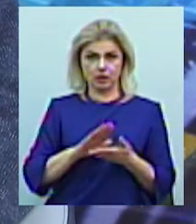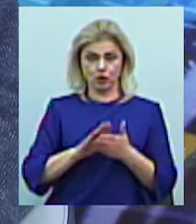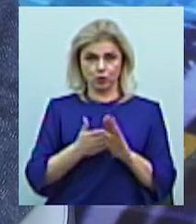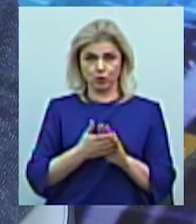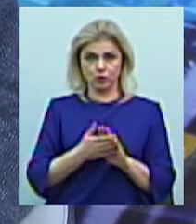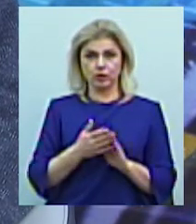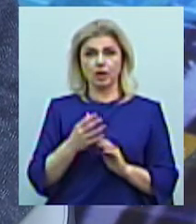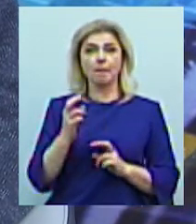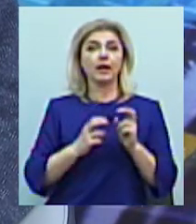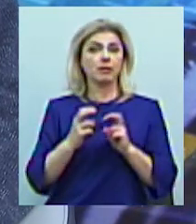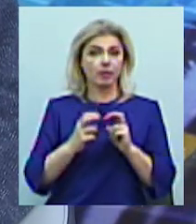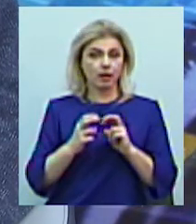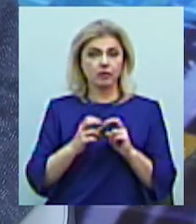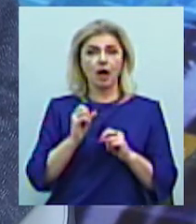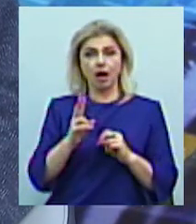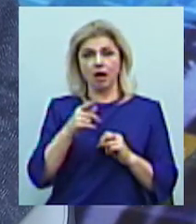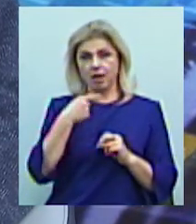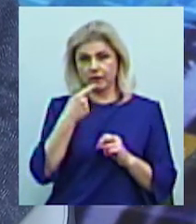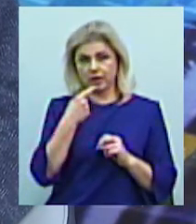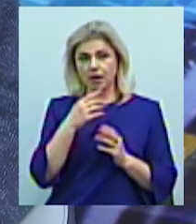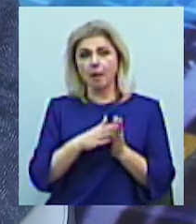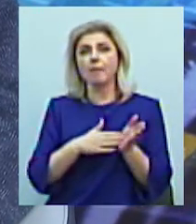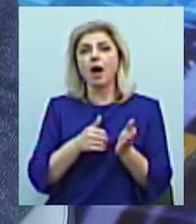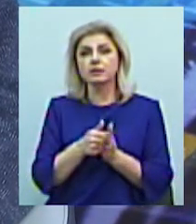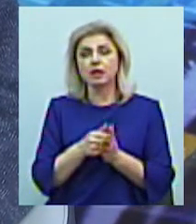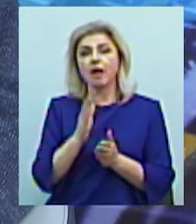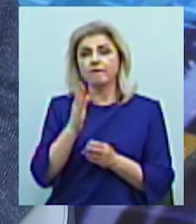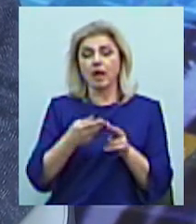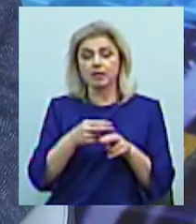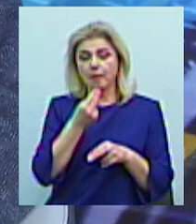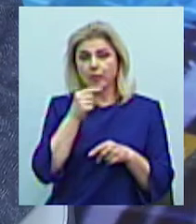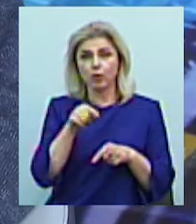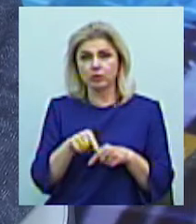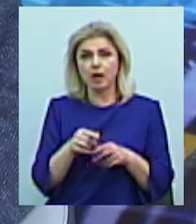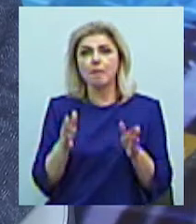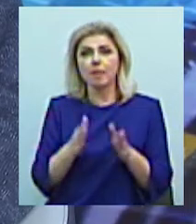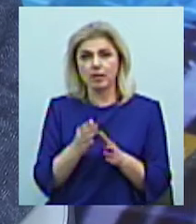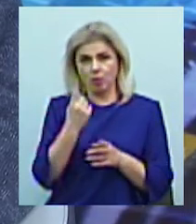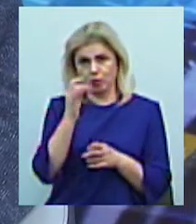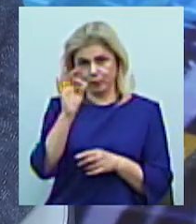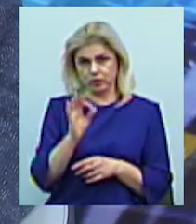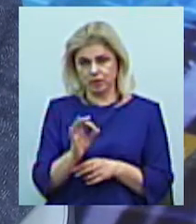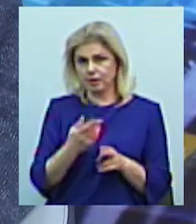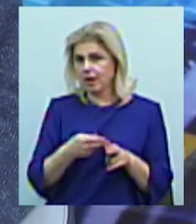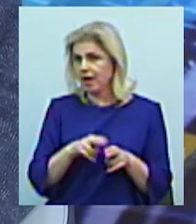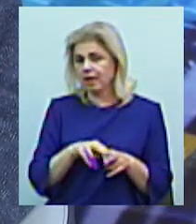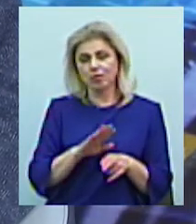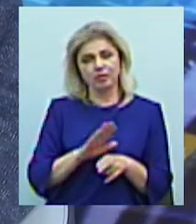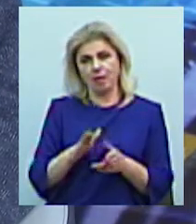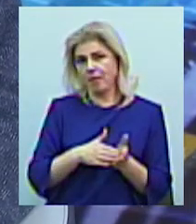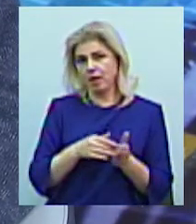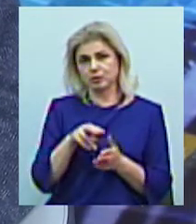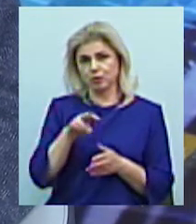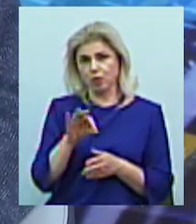ЧП, как говорили, масло в этом продукте менее 1%. Это не масло, это